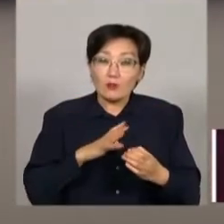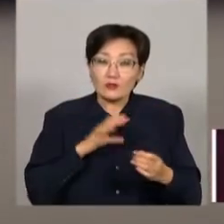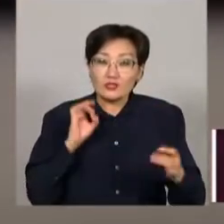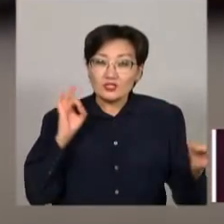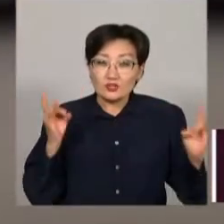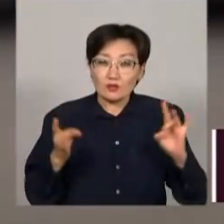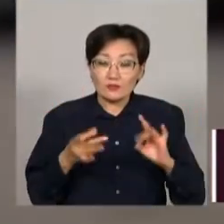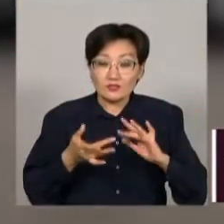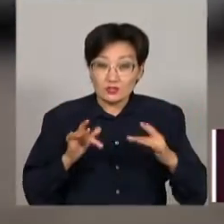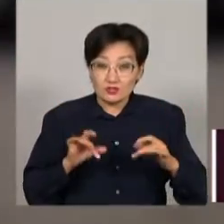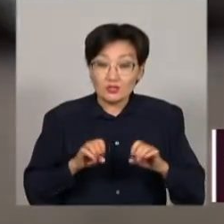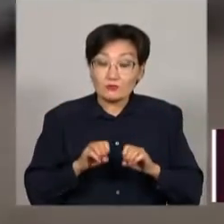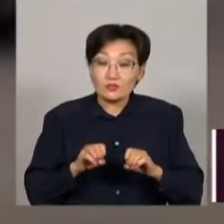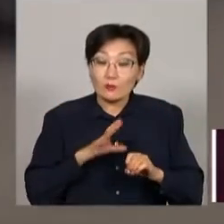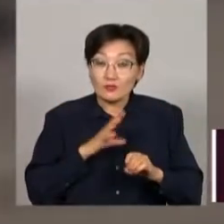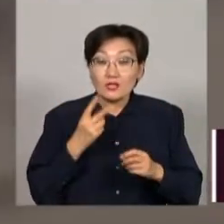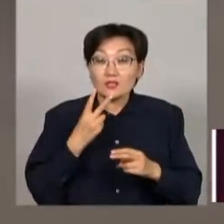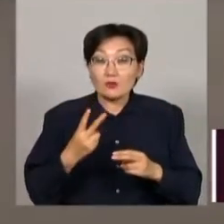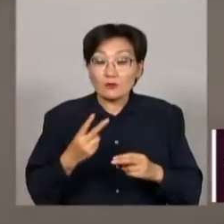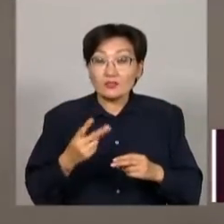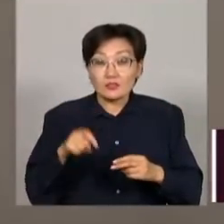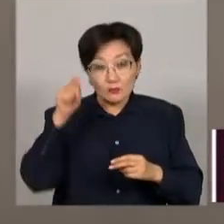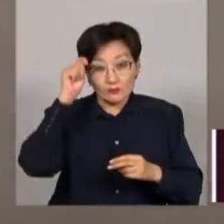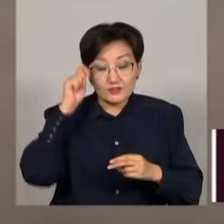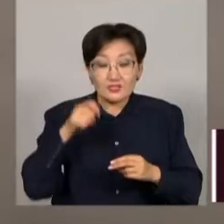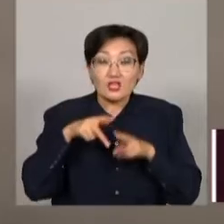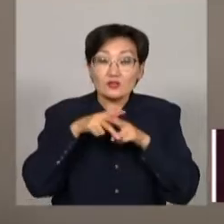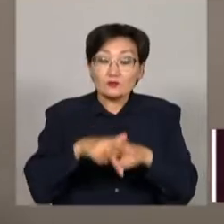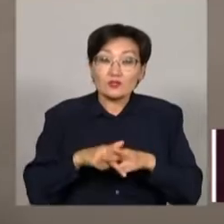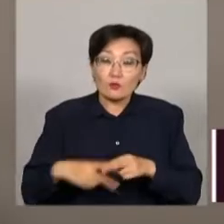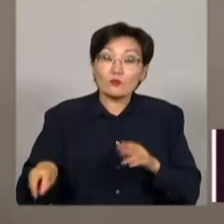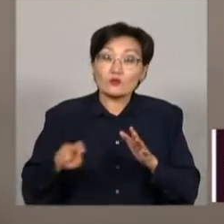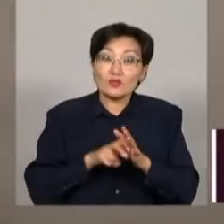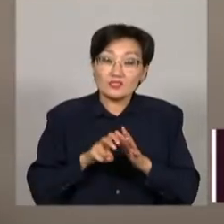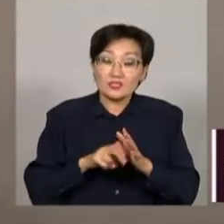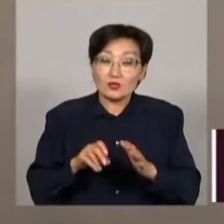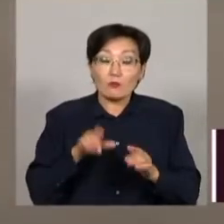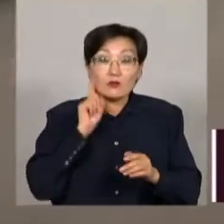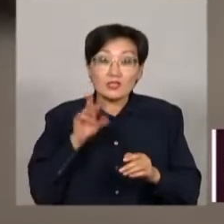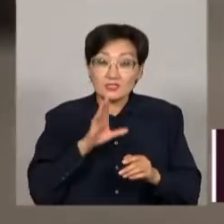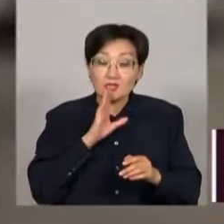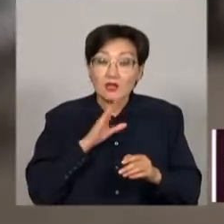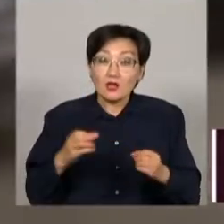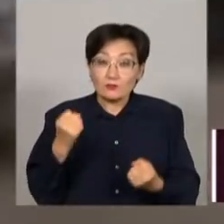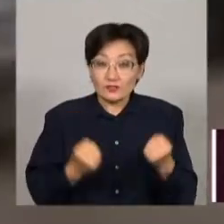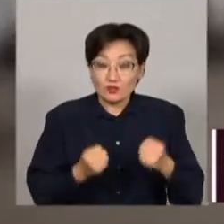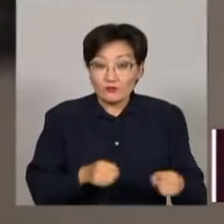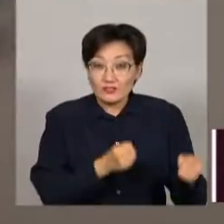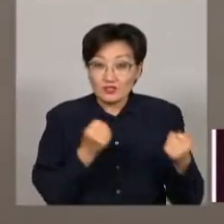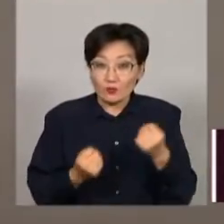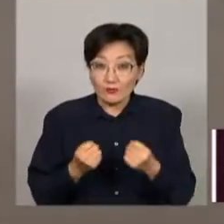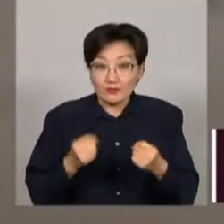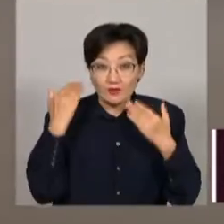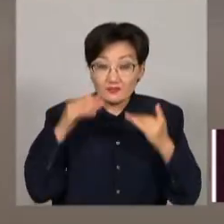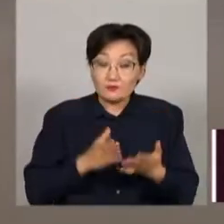в социальных сетях. На них видно, как два парня насильно усаживают молодую девушку в авто без госномеров и уезжают в